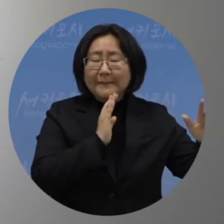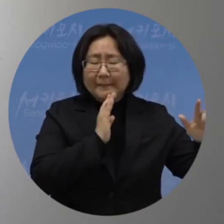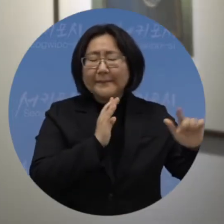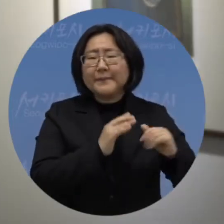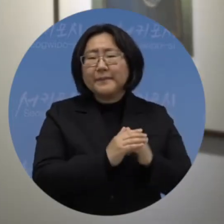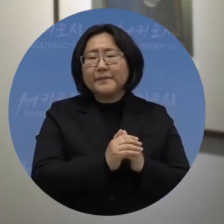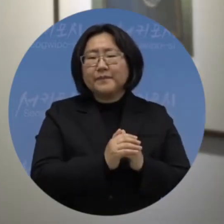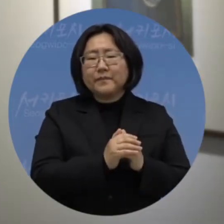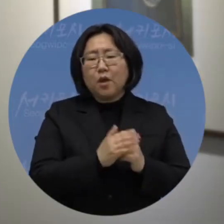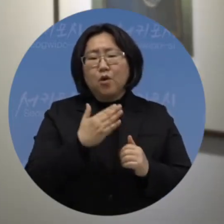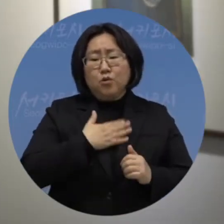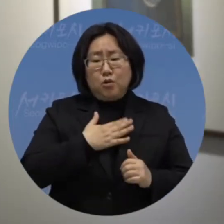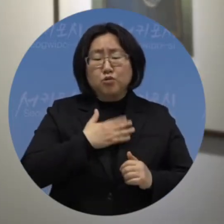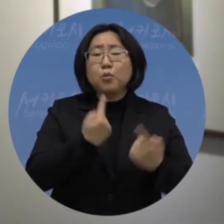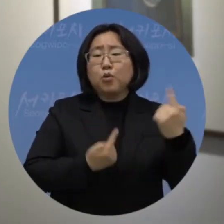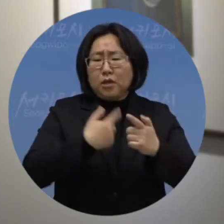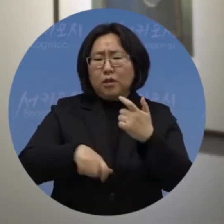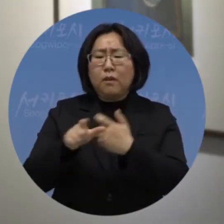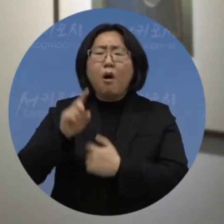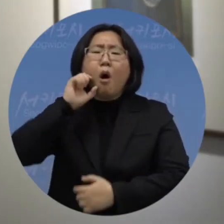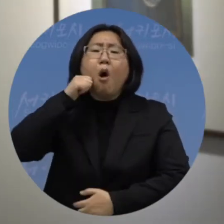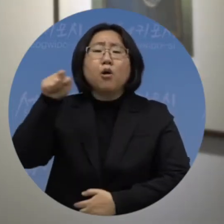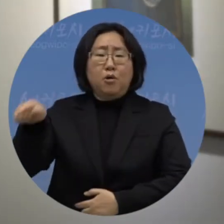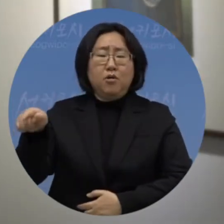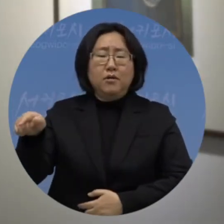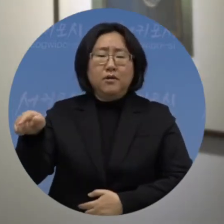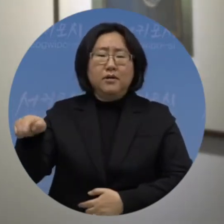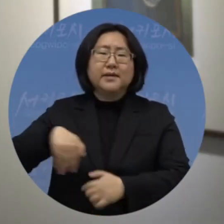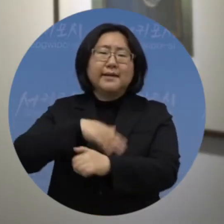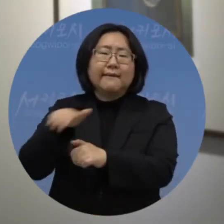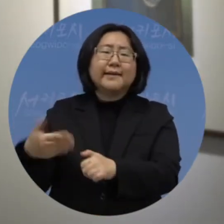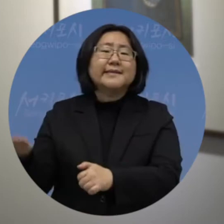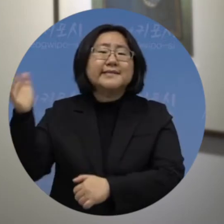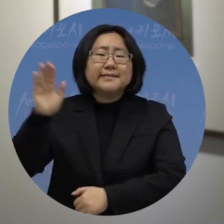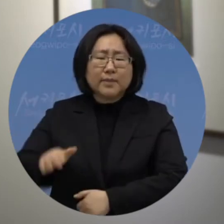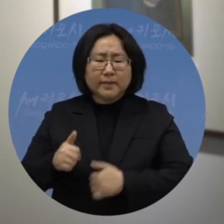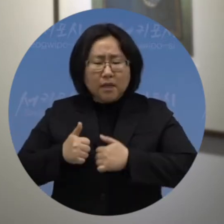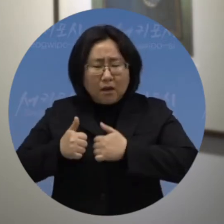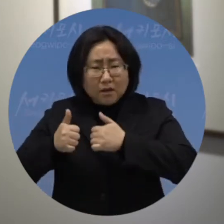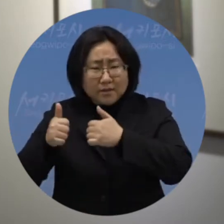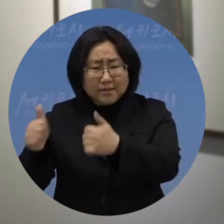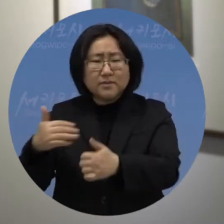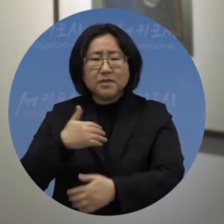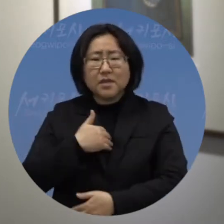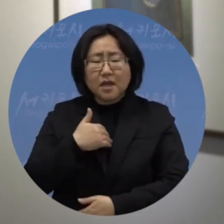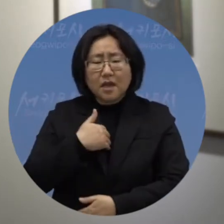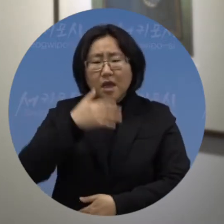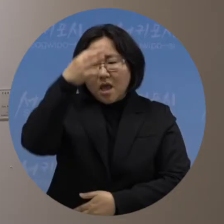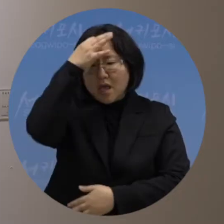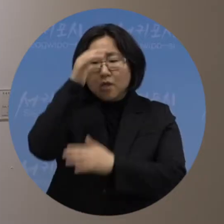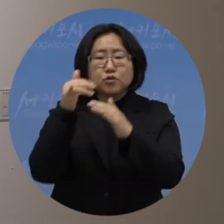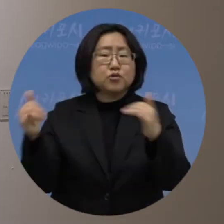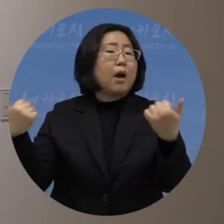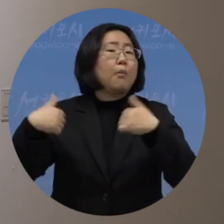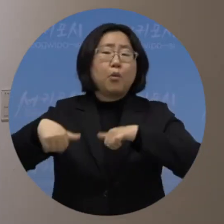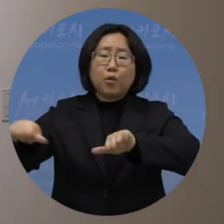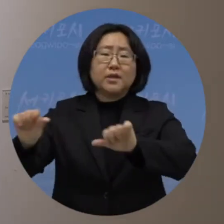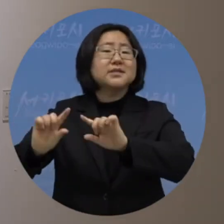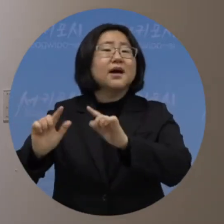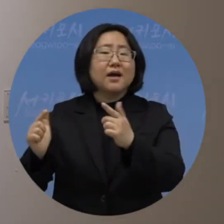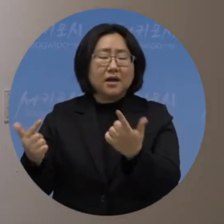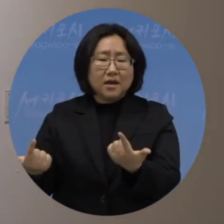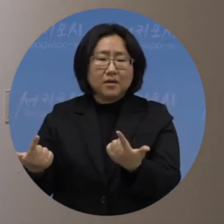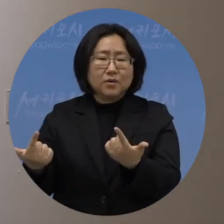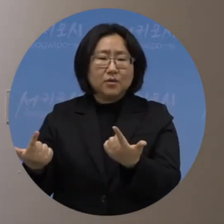있지만 우리보다도 어떻게 생각하면 더 어려운 시기에 또 열심히 자기의 그 예술가의 길을 포기하지